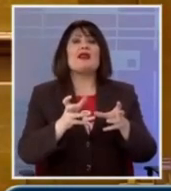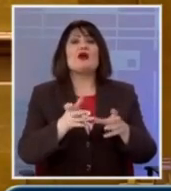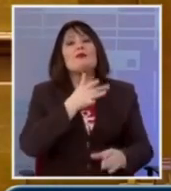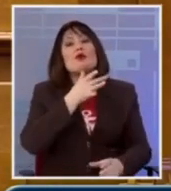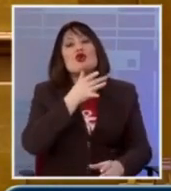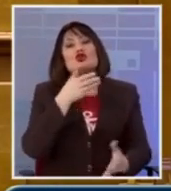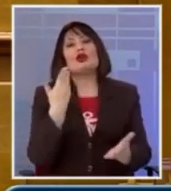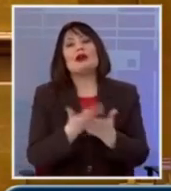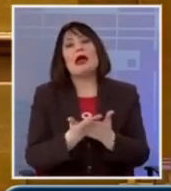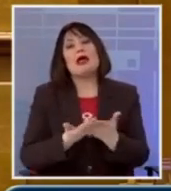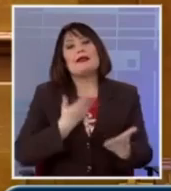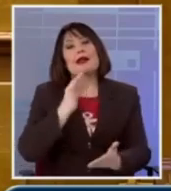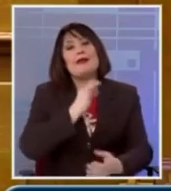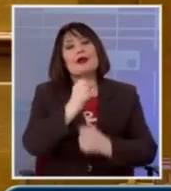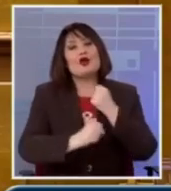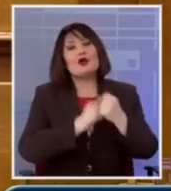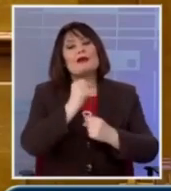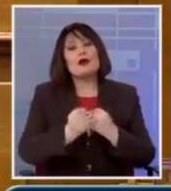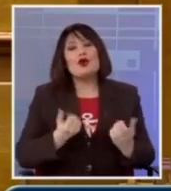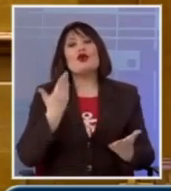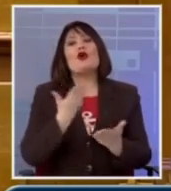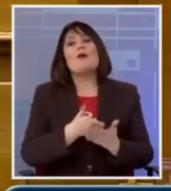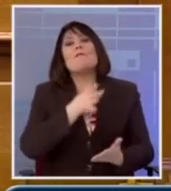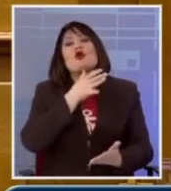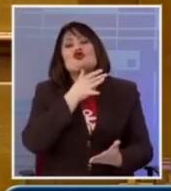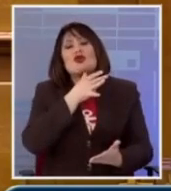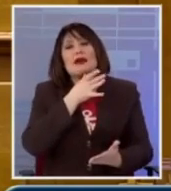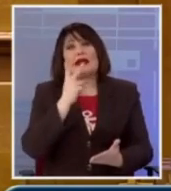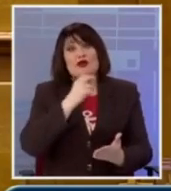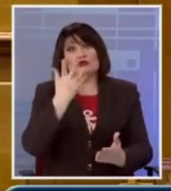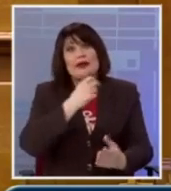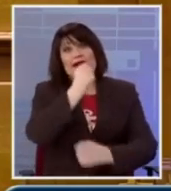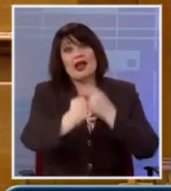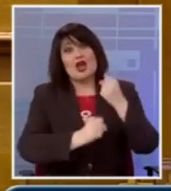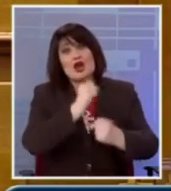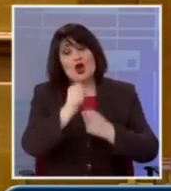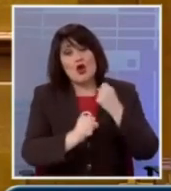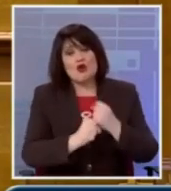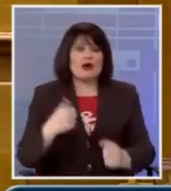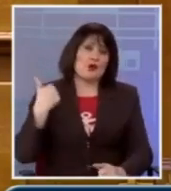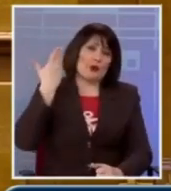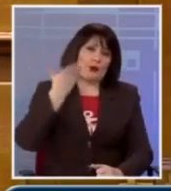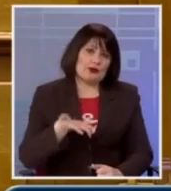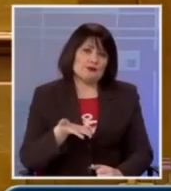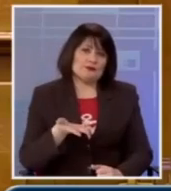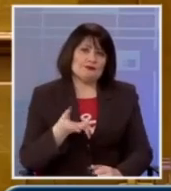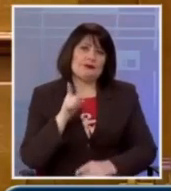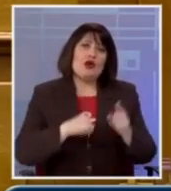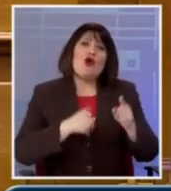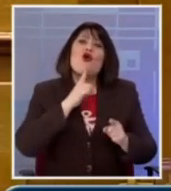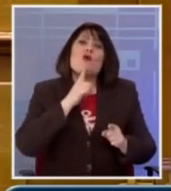προσωρινές ετήσιες άδειες. Περίπου φαντάζομαι όπως και ορισμένες